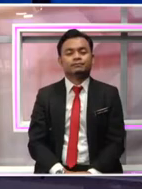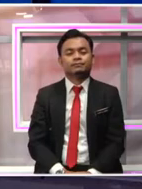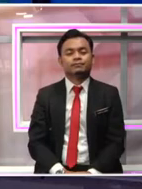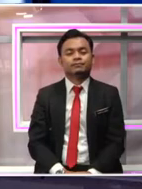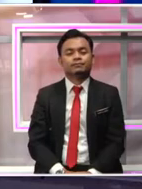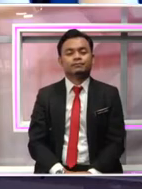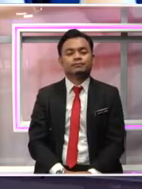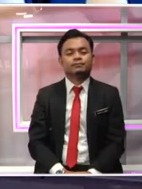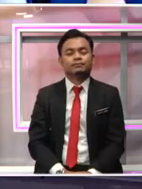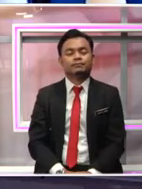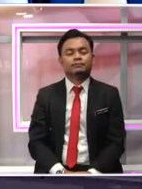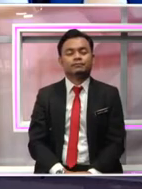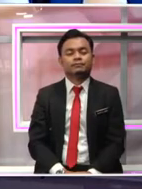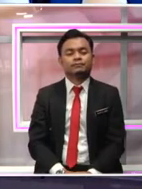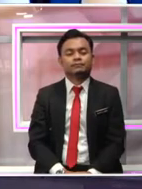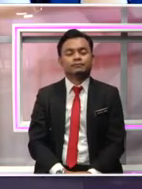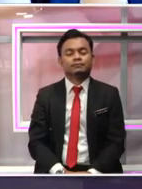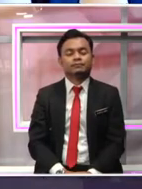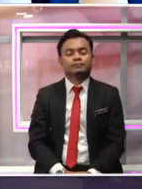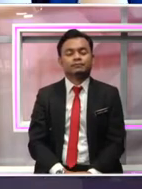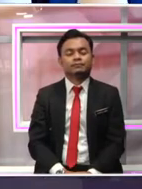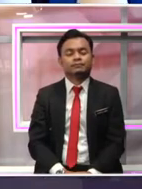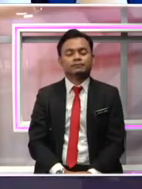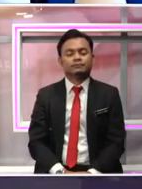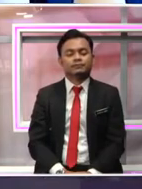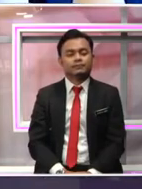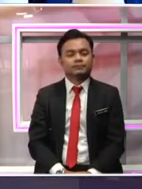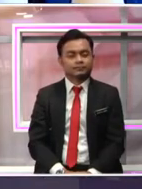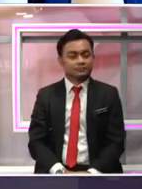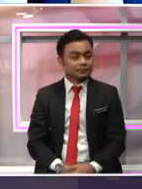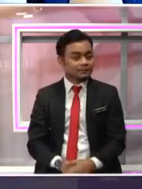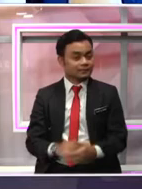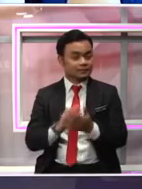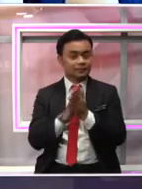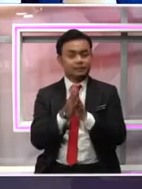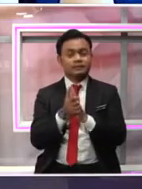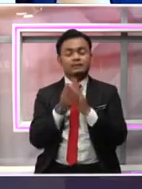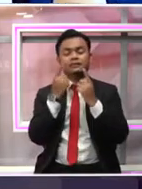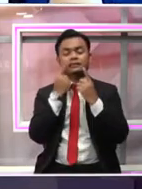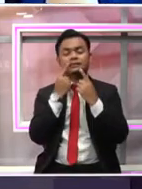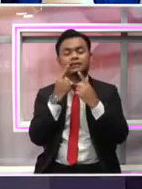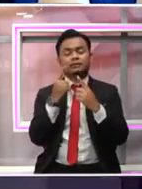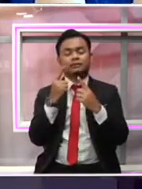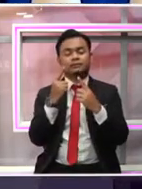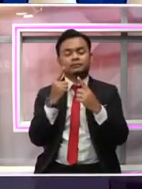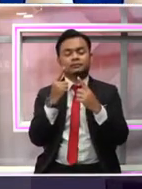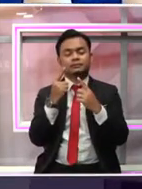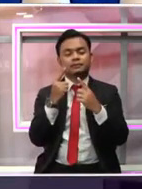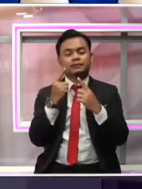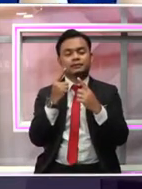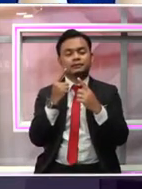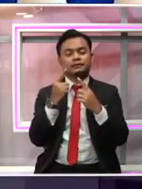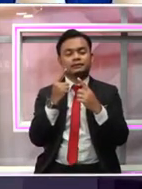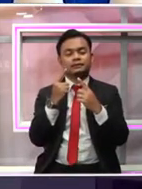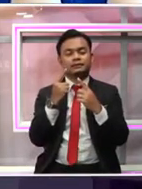besar di dalam Oke murid-murid di rumah saya yakin ini ada jawaban yang murid-murid juga ini jawab bersama-sama